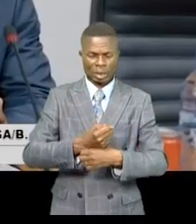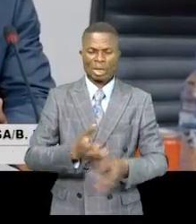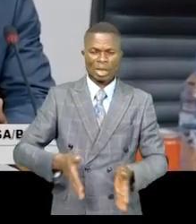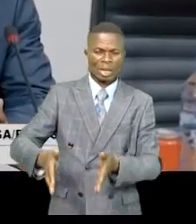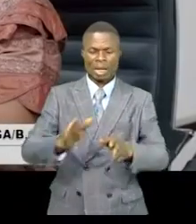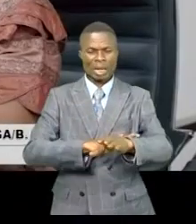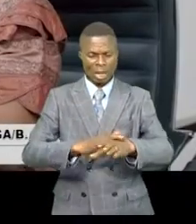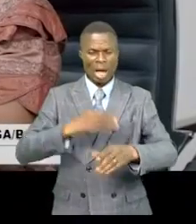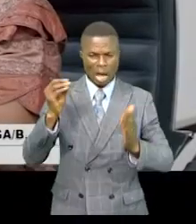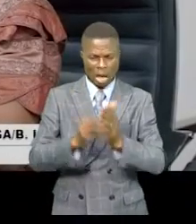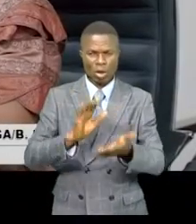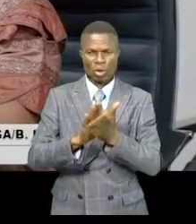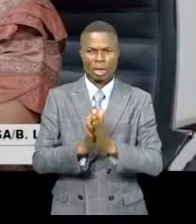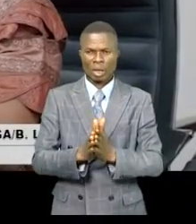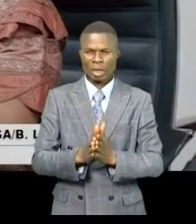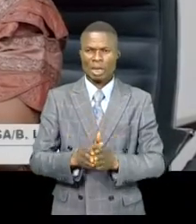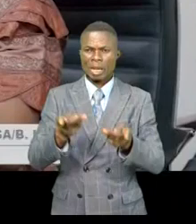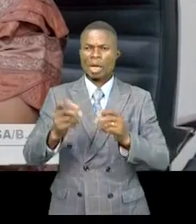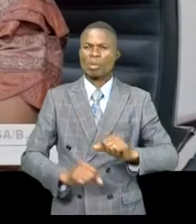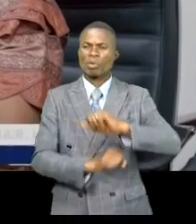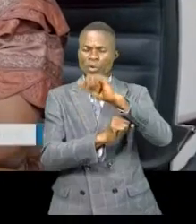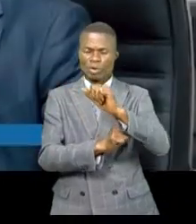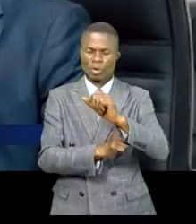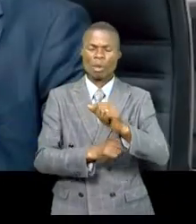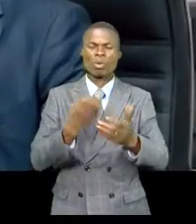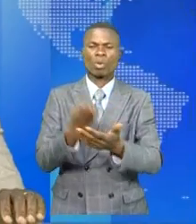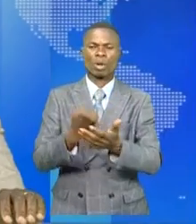qui représente une épine dorsale de l'économie nationale.